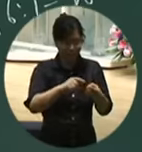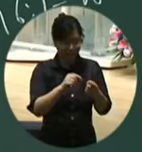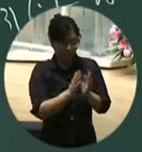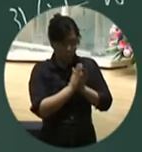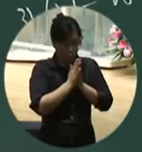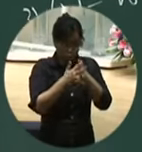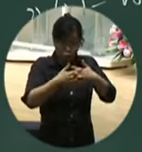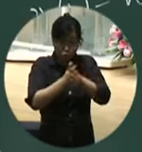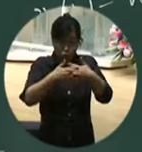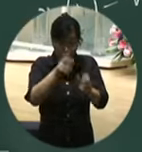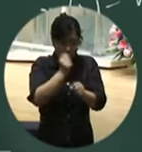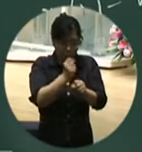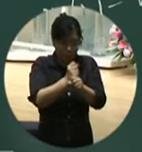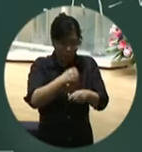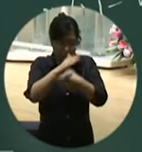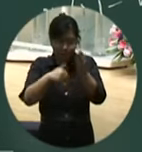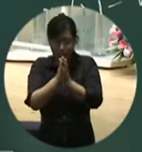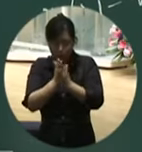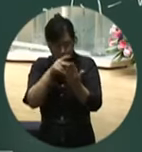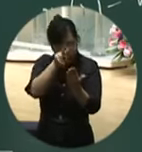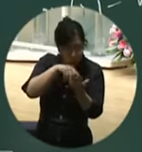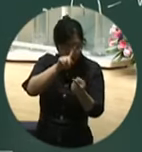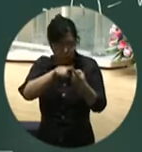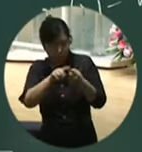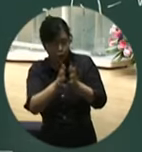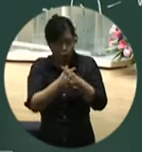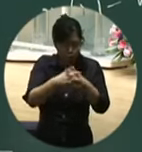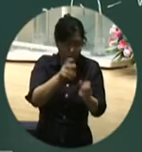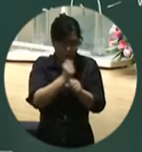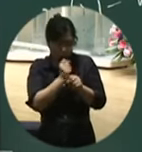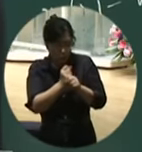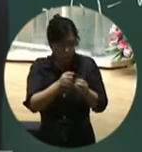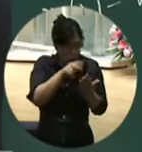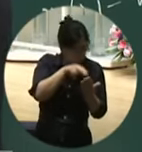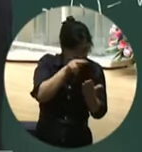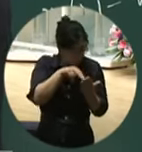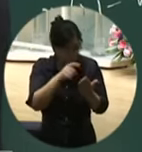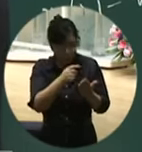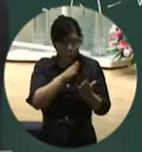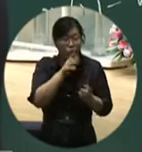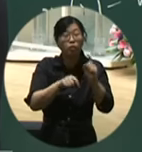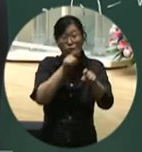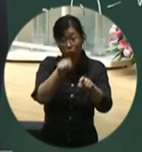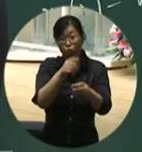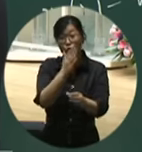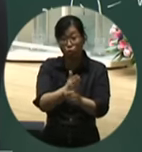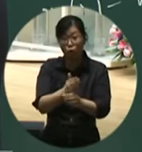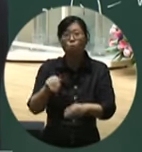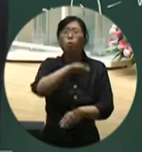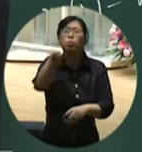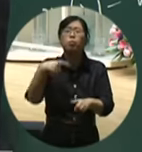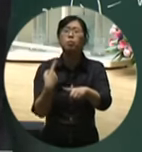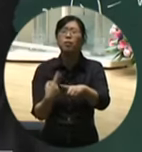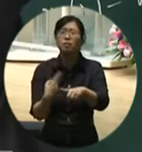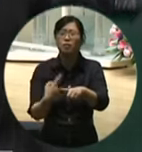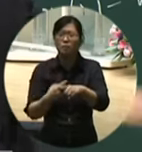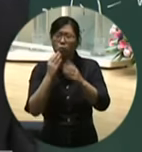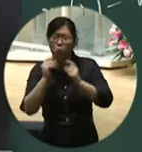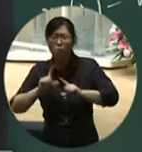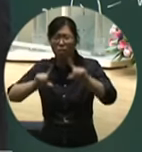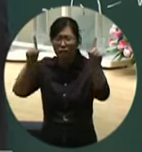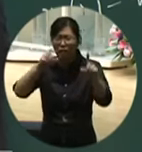여러분은 그냥 오는 게 아니고 전도자의 포럼으로. So when you come to core, don't just randomly come, but you must come to the forum of evangelists. 그때 이생